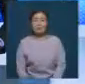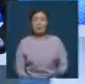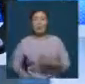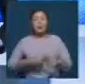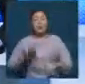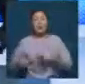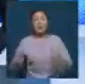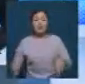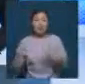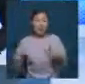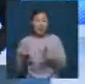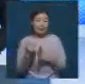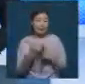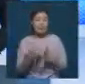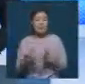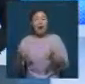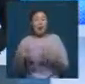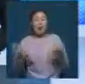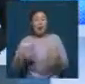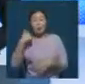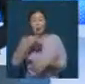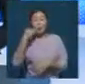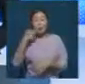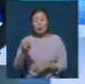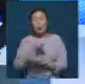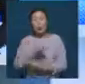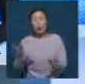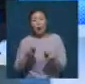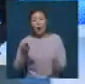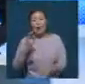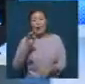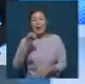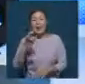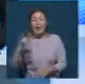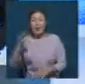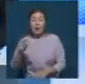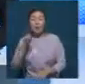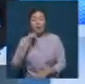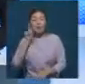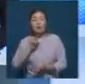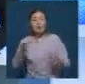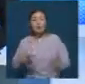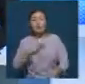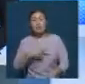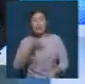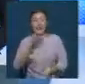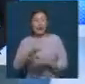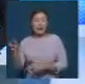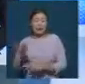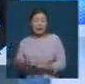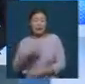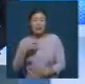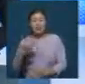Рухани жаңғыру бағдарламасы аясында биылғы жылдың үздік мұғалімі Ирина Строева жас мұғалімдерге шеберлік сағатын өткізді.